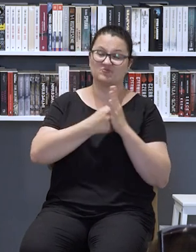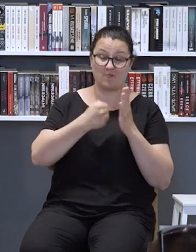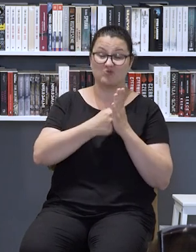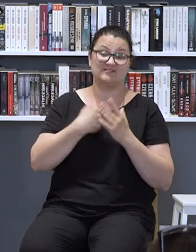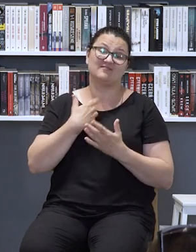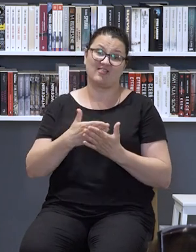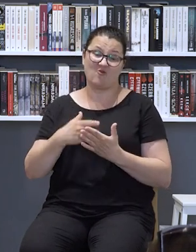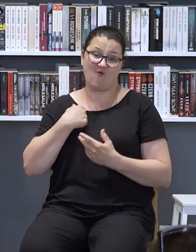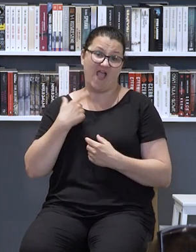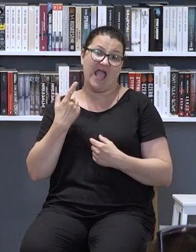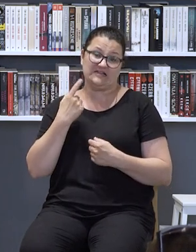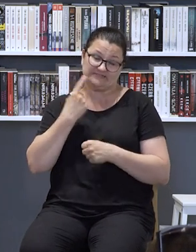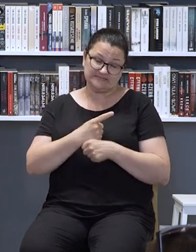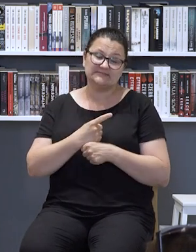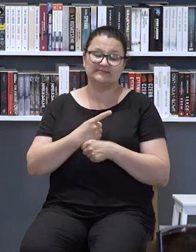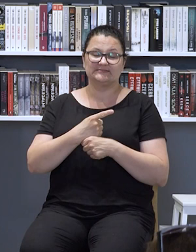postanowiłam